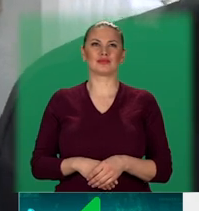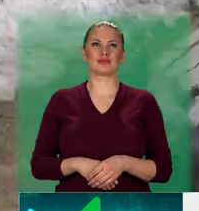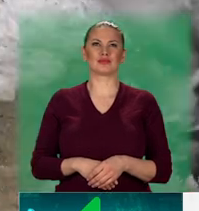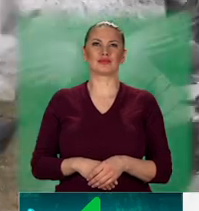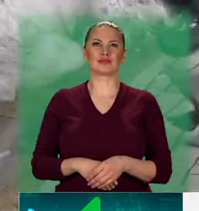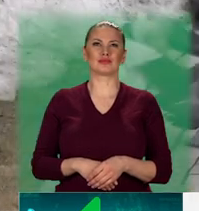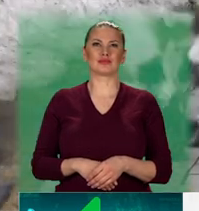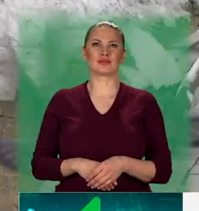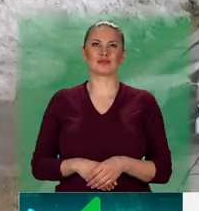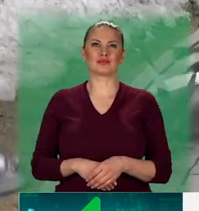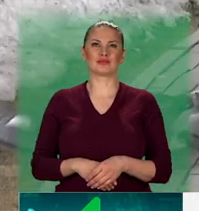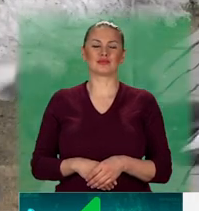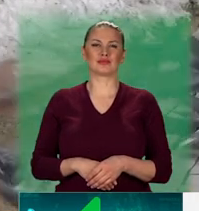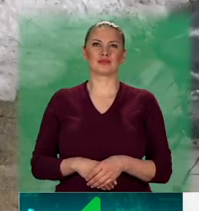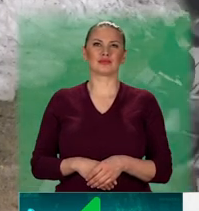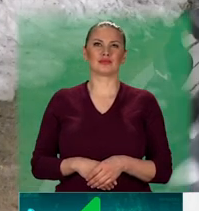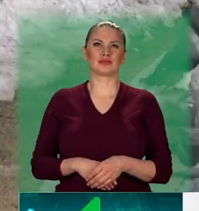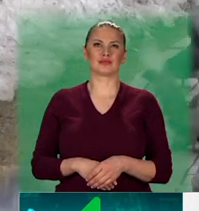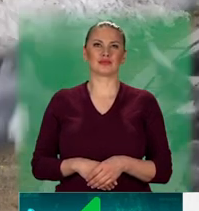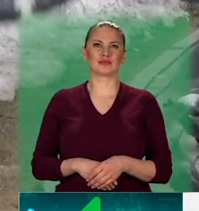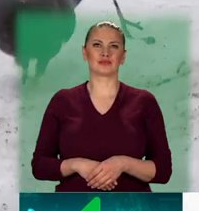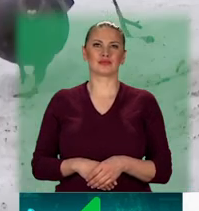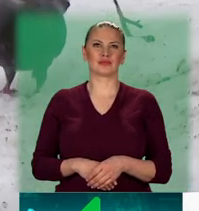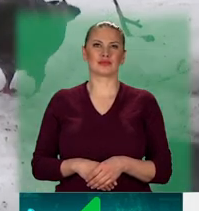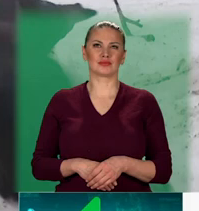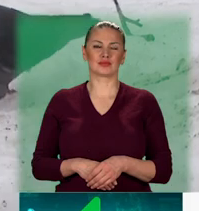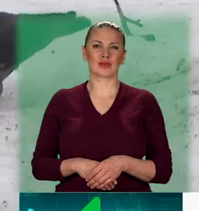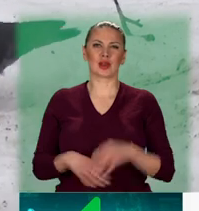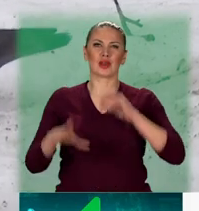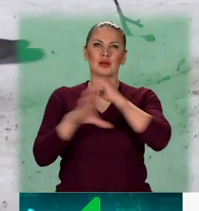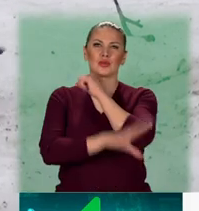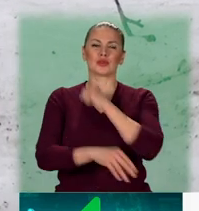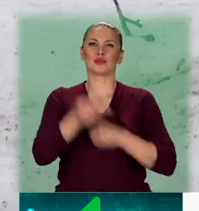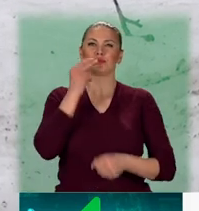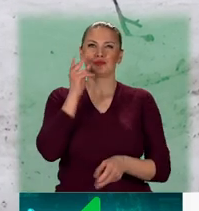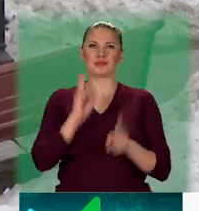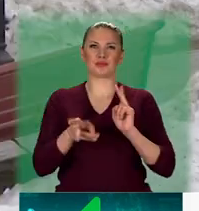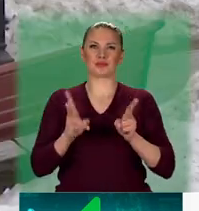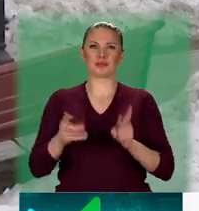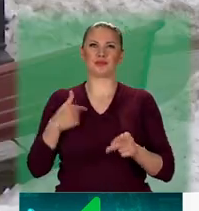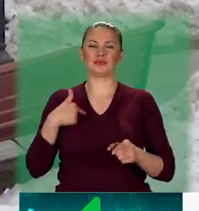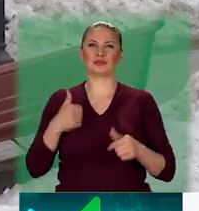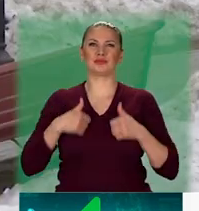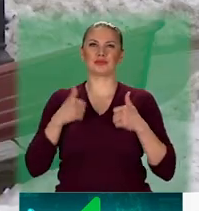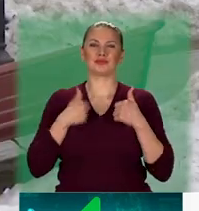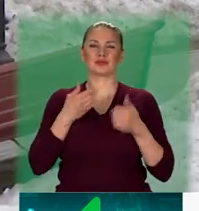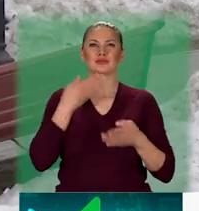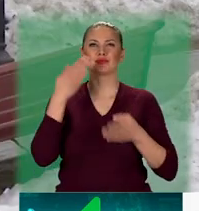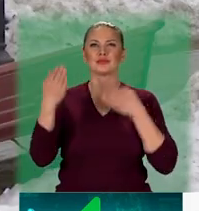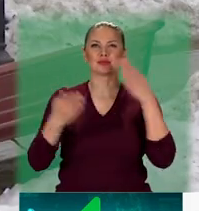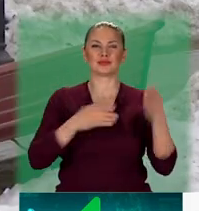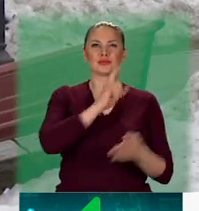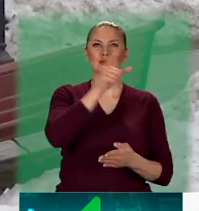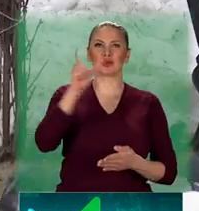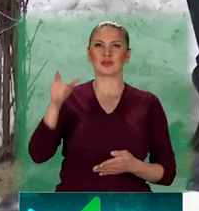15 минут. После дегустации я решил узнать, есть ли ажиотаж на гречневую крупу в областной столице, а заодно проверить гастрономические